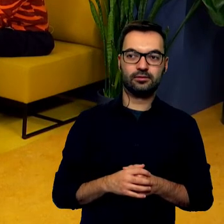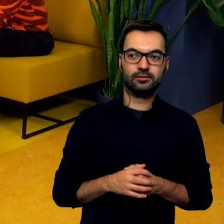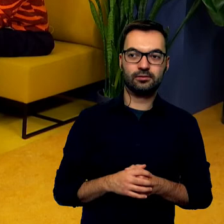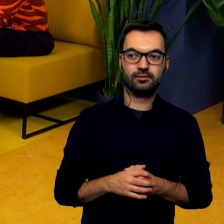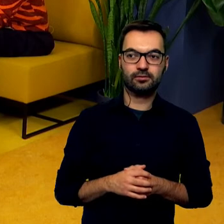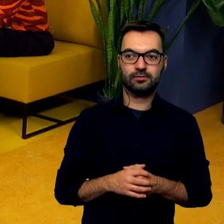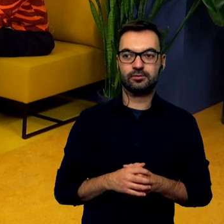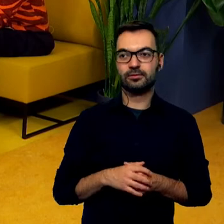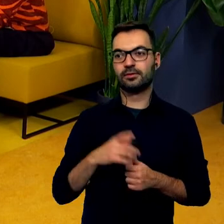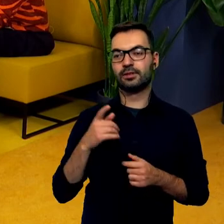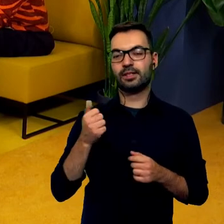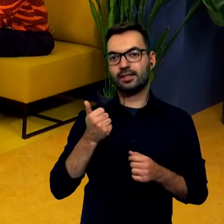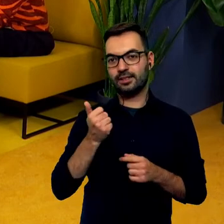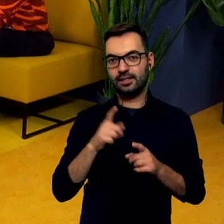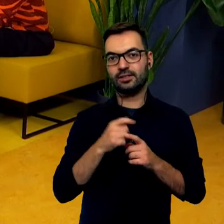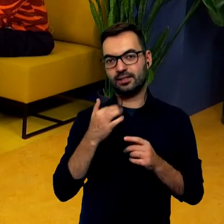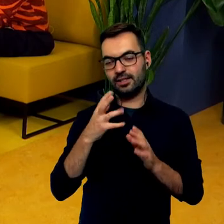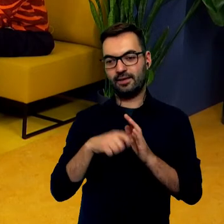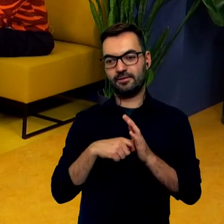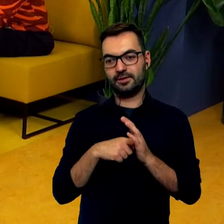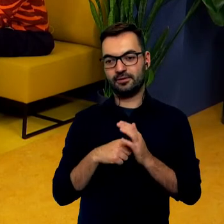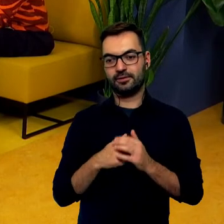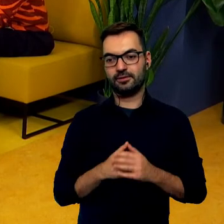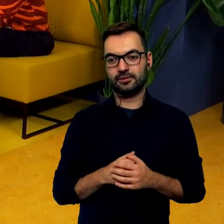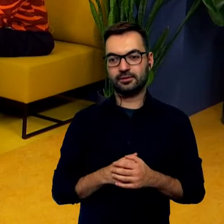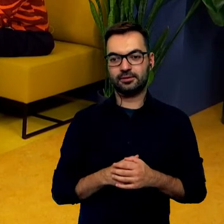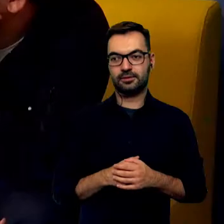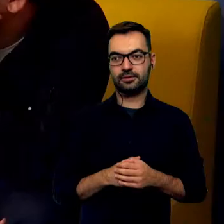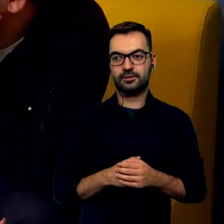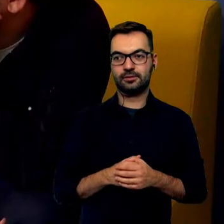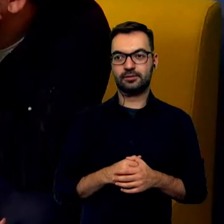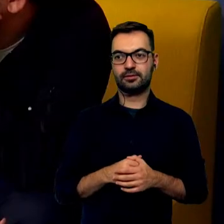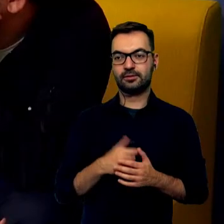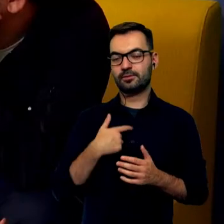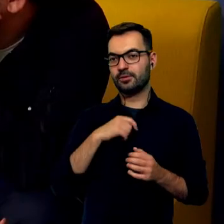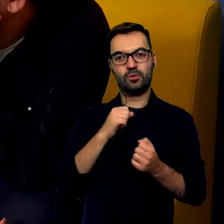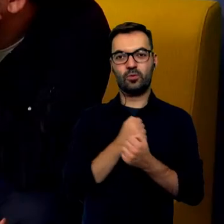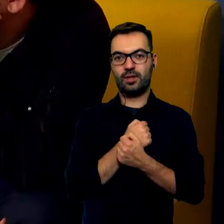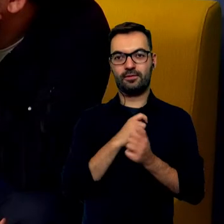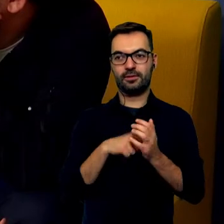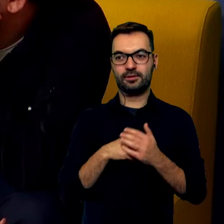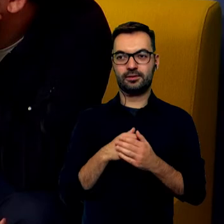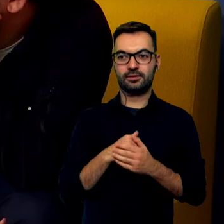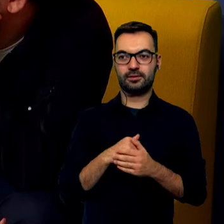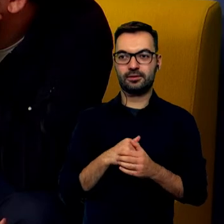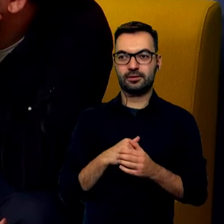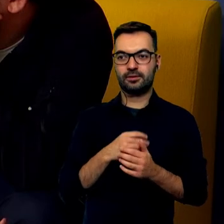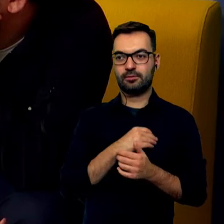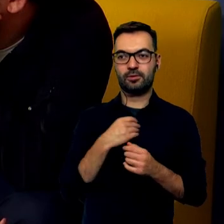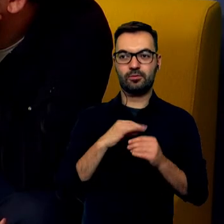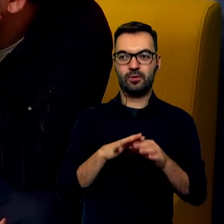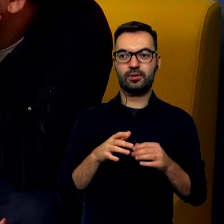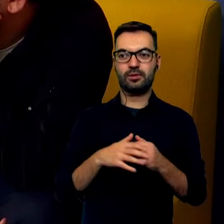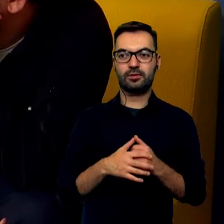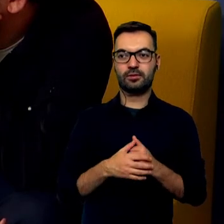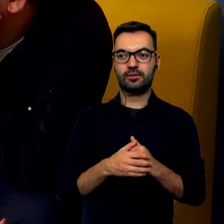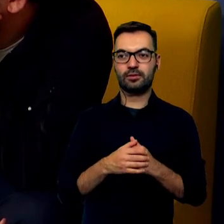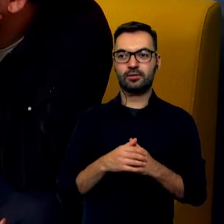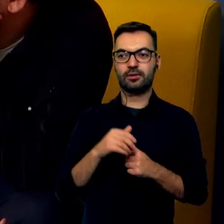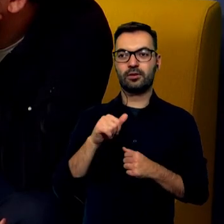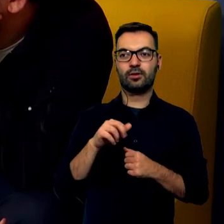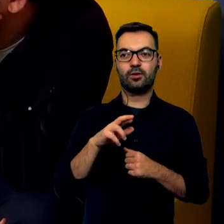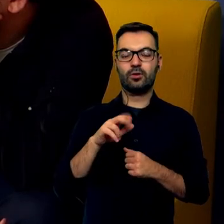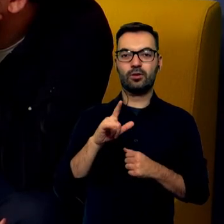Tutaj jeszcze skorzystałem z paru innych filmów, jak jeden z takich moich ukochanych, nie wiem czy w Polsce popularnych, ale jak